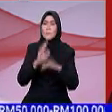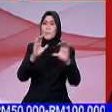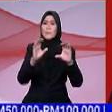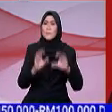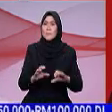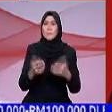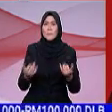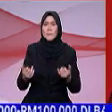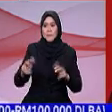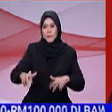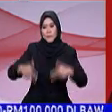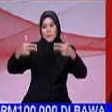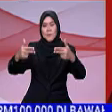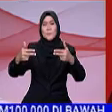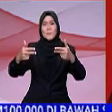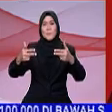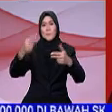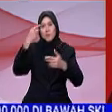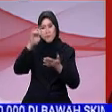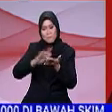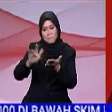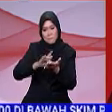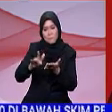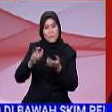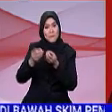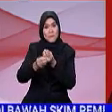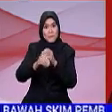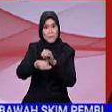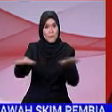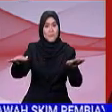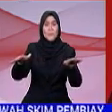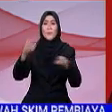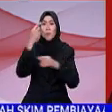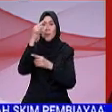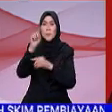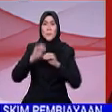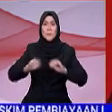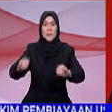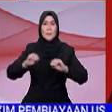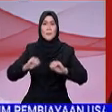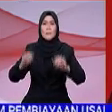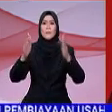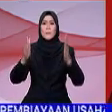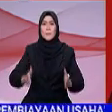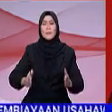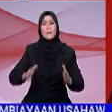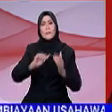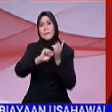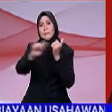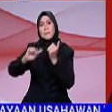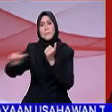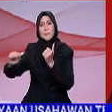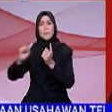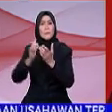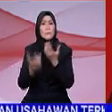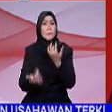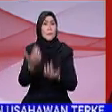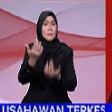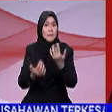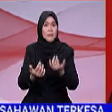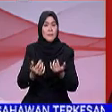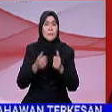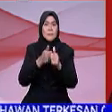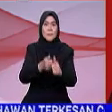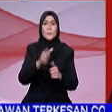pendekatan secara maya dan platform media sosial untuk mendidik orang ramai mengenai kempen keselamatan kebakaran selaras